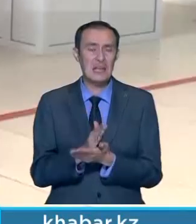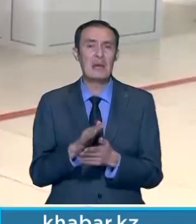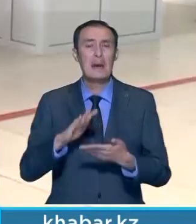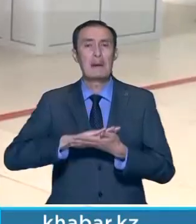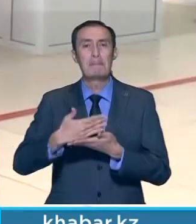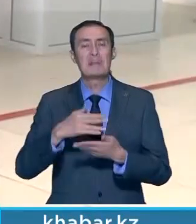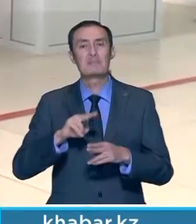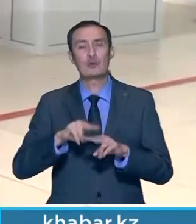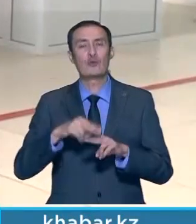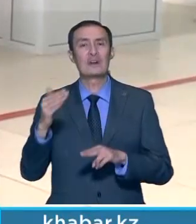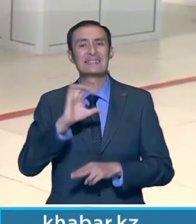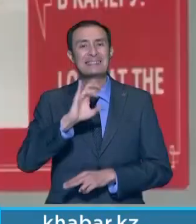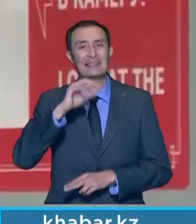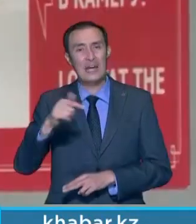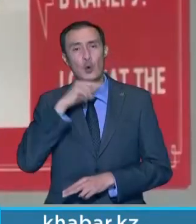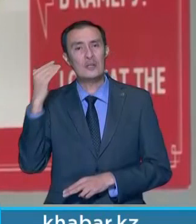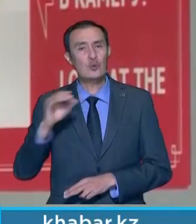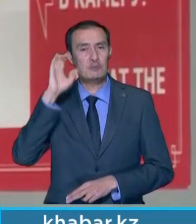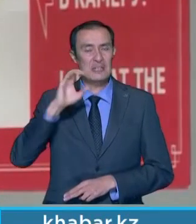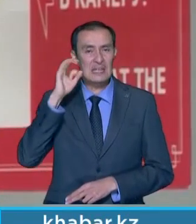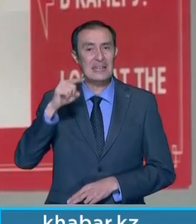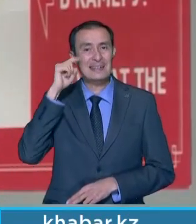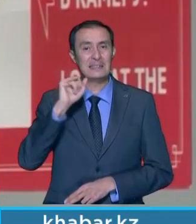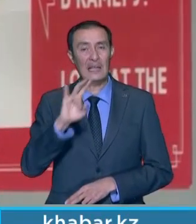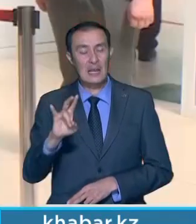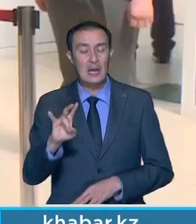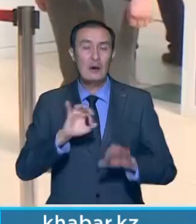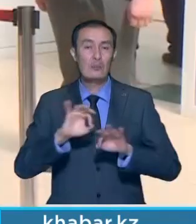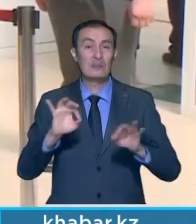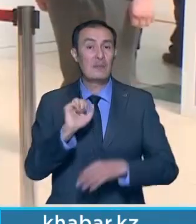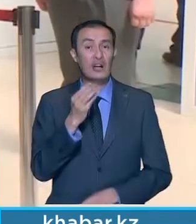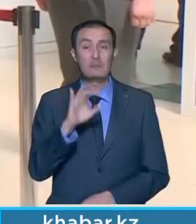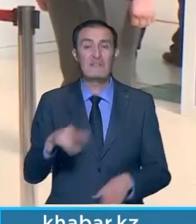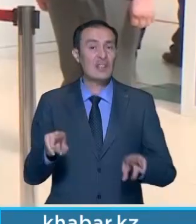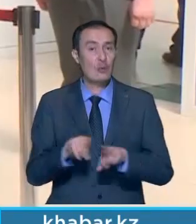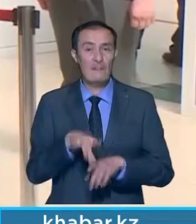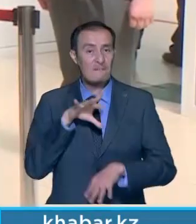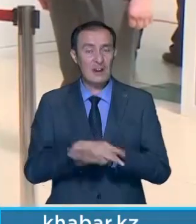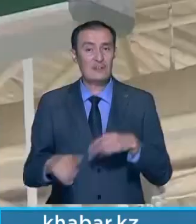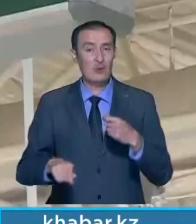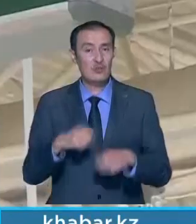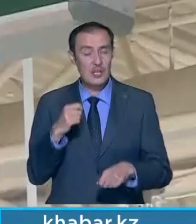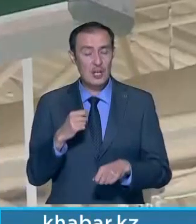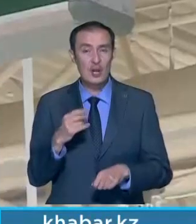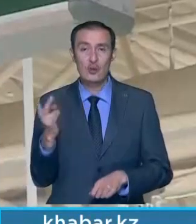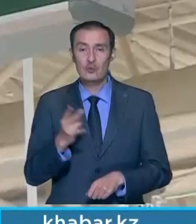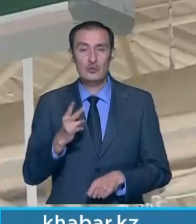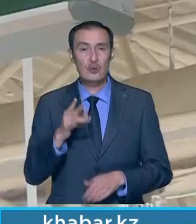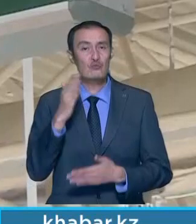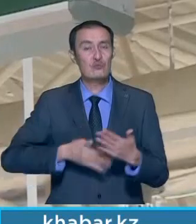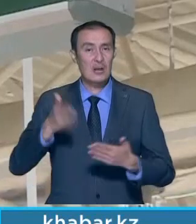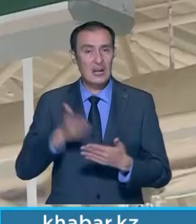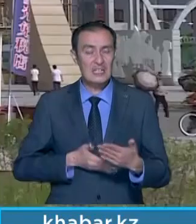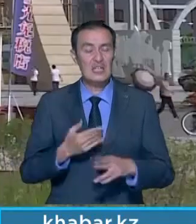паспортов стран СНГ Россию Узбекистана и Кыргызстана по словам ишимбаева с такого рода нарушениями нужно бороться